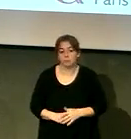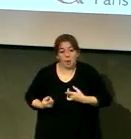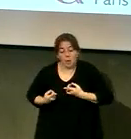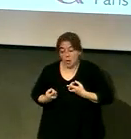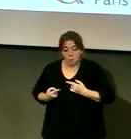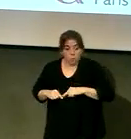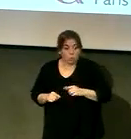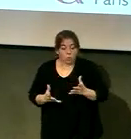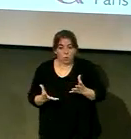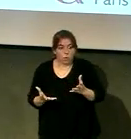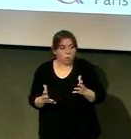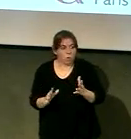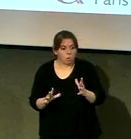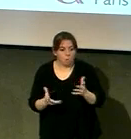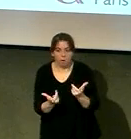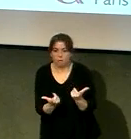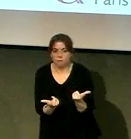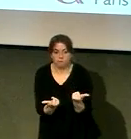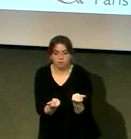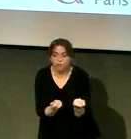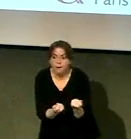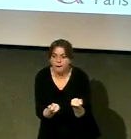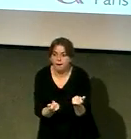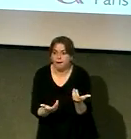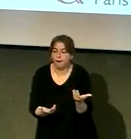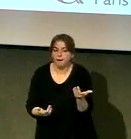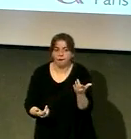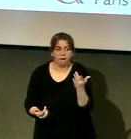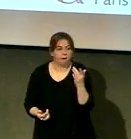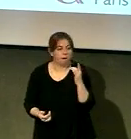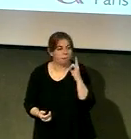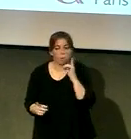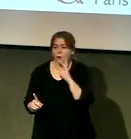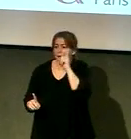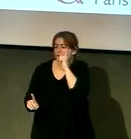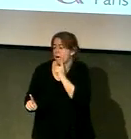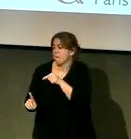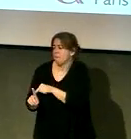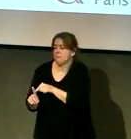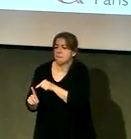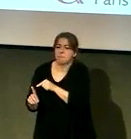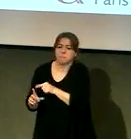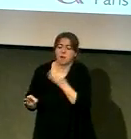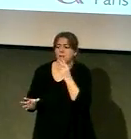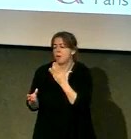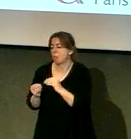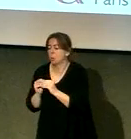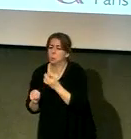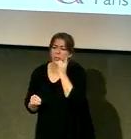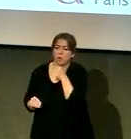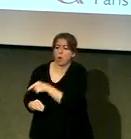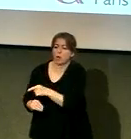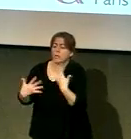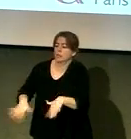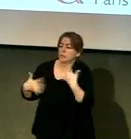voilà, on a du mal à on rencontre des femmes très très abîmées par les produits, et on se dit non mais c'est